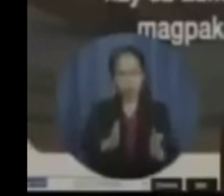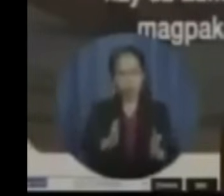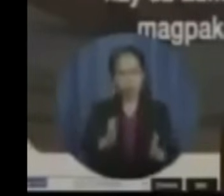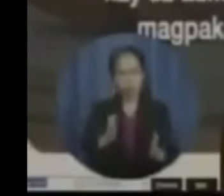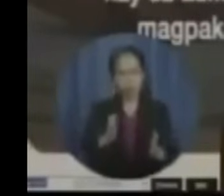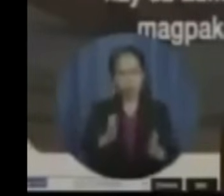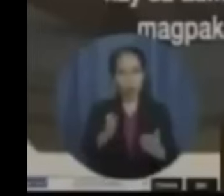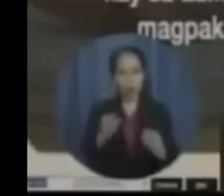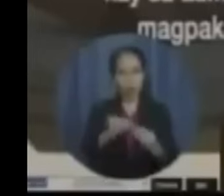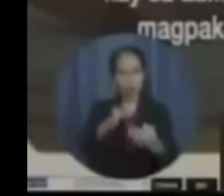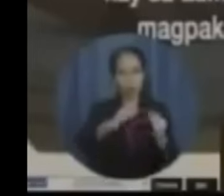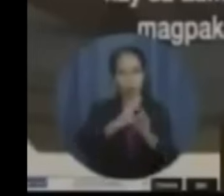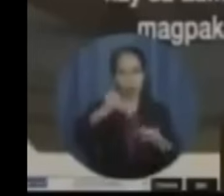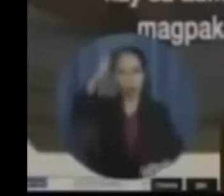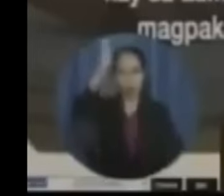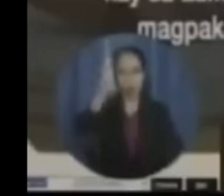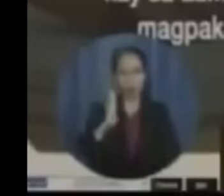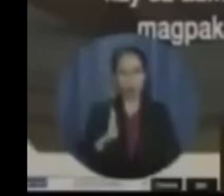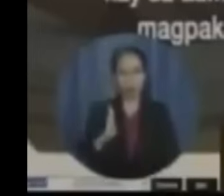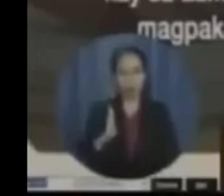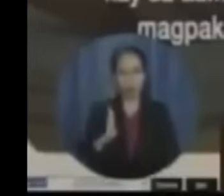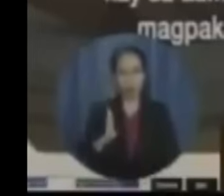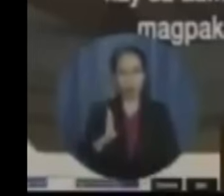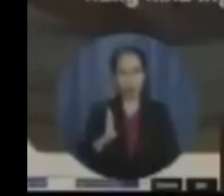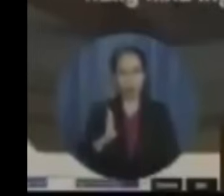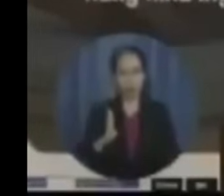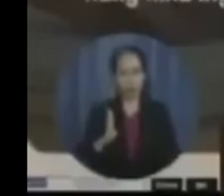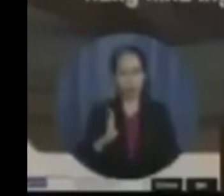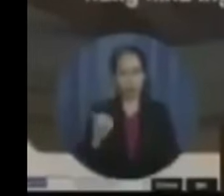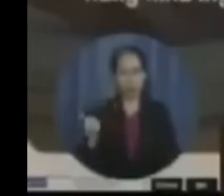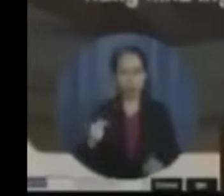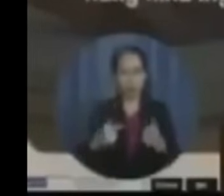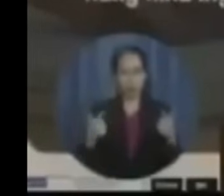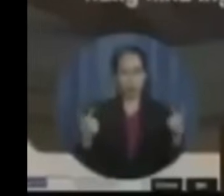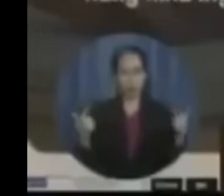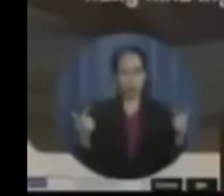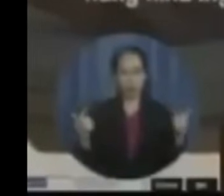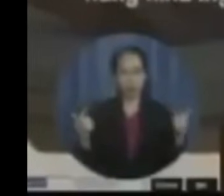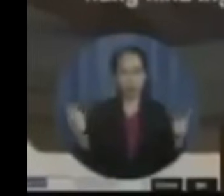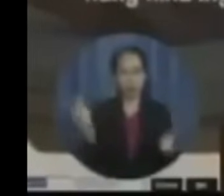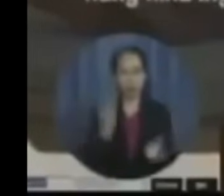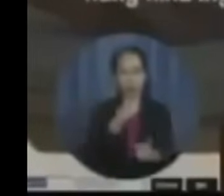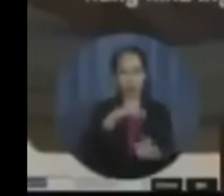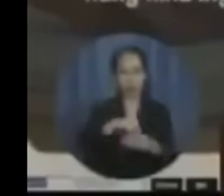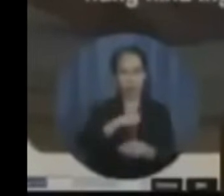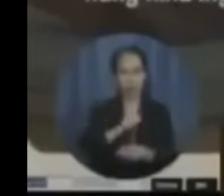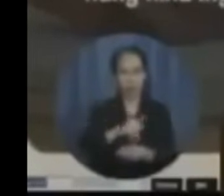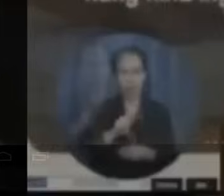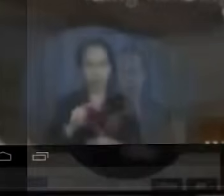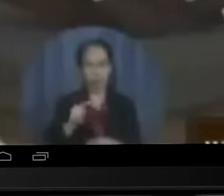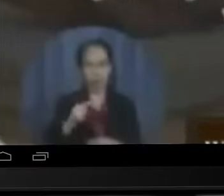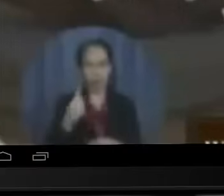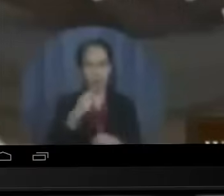kaysa sa lumalang. Sa Kapampangan, ang sabi diyan, kasi nasa Apalit tayo, no? Uli